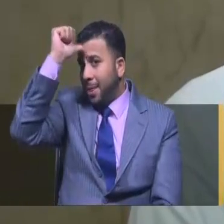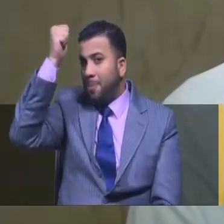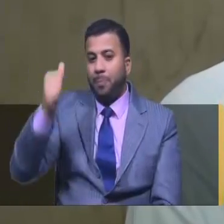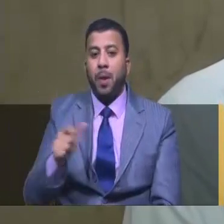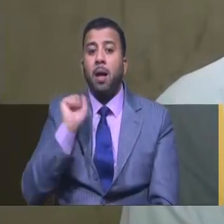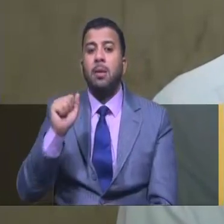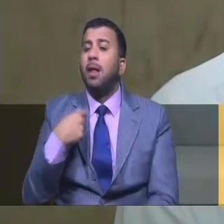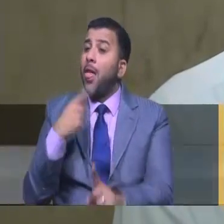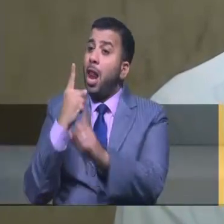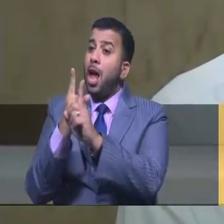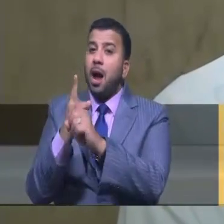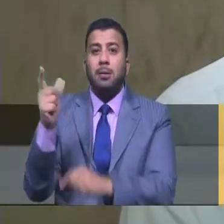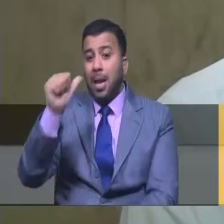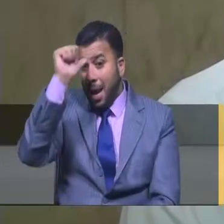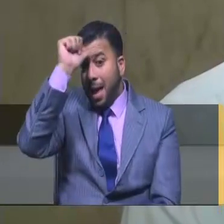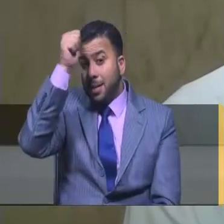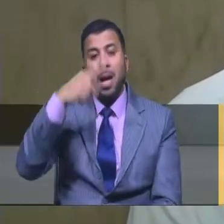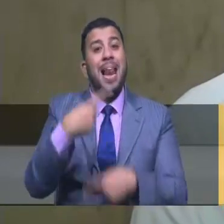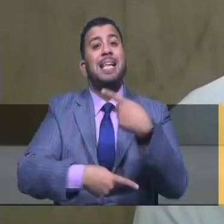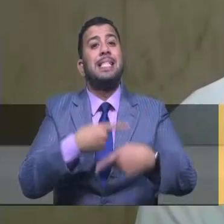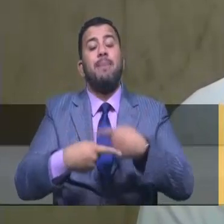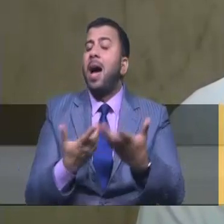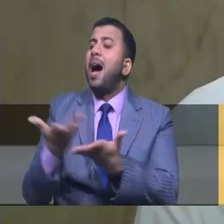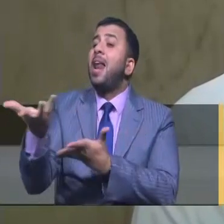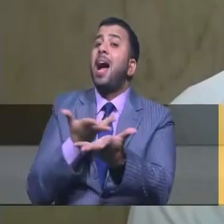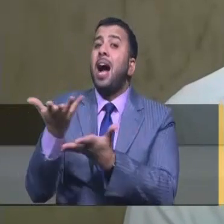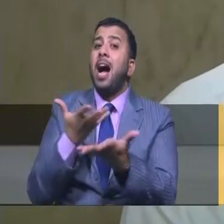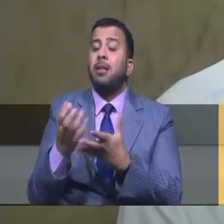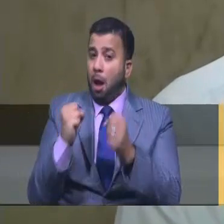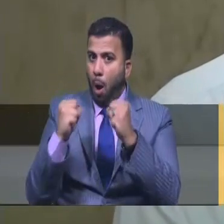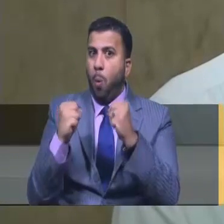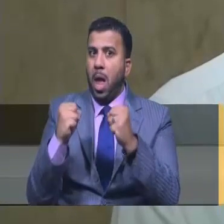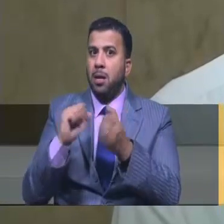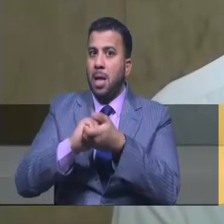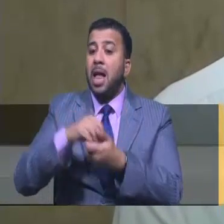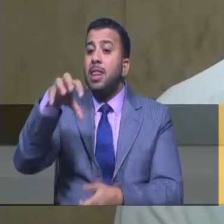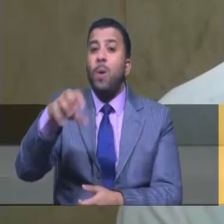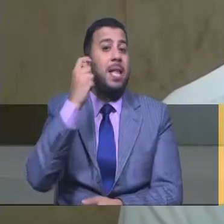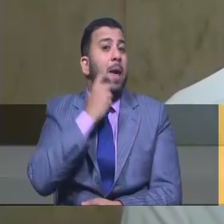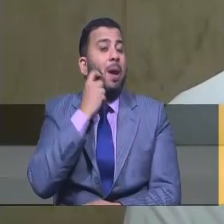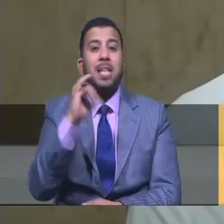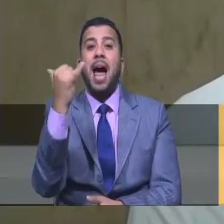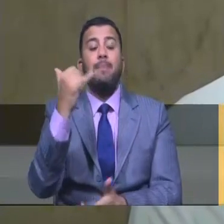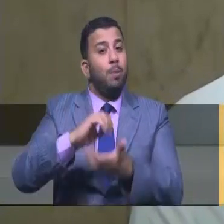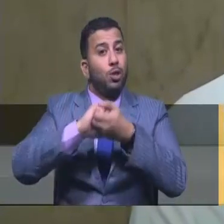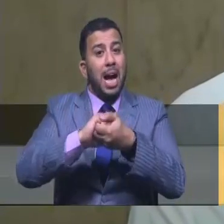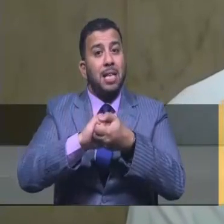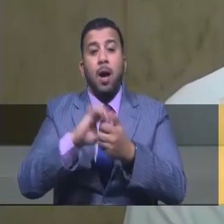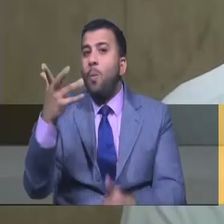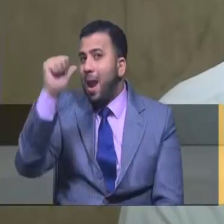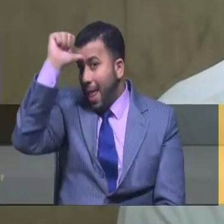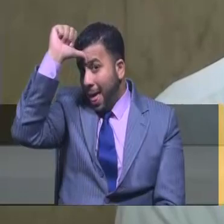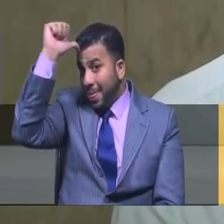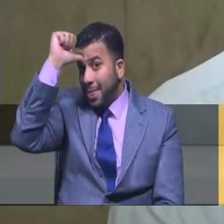في جمهورية الهند هو استمرار للعلاقات الوطيدة بين دولة الإمارات العربية المتحدة وجمهورية